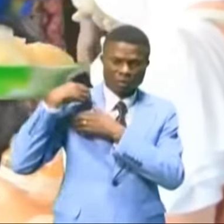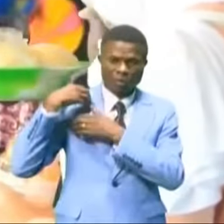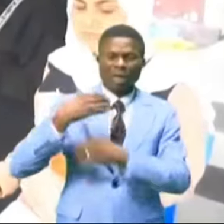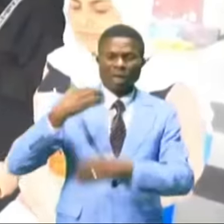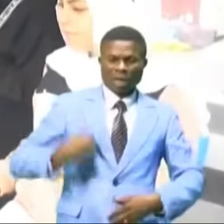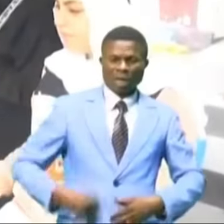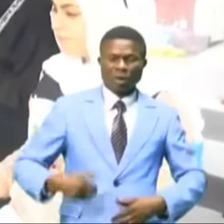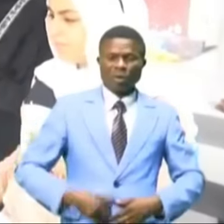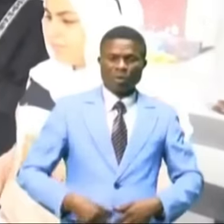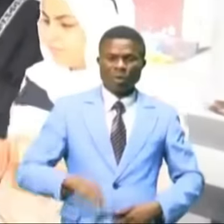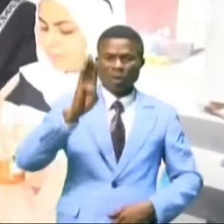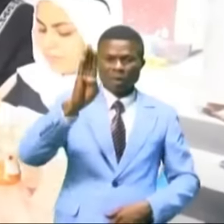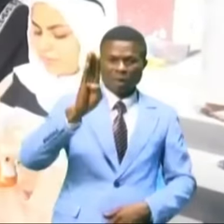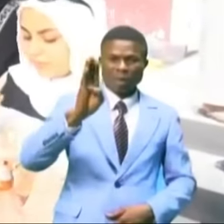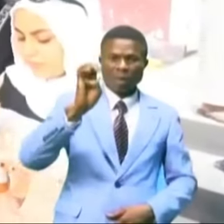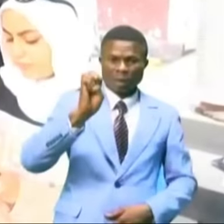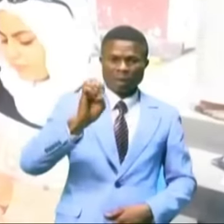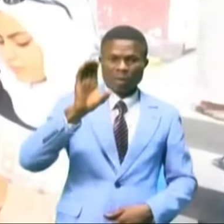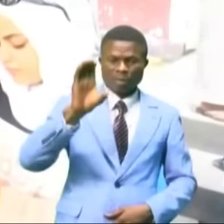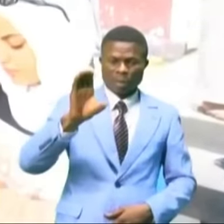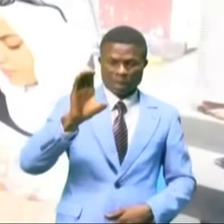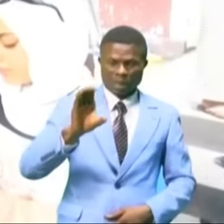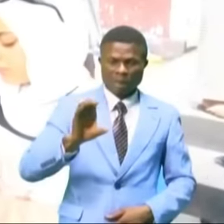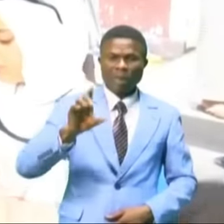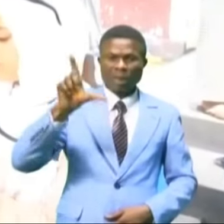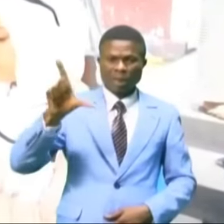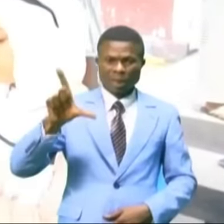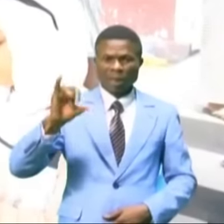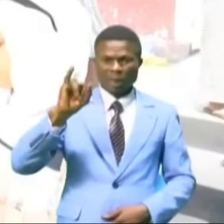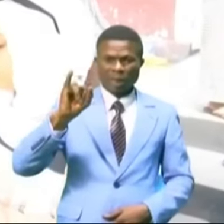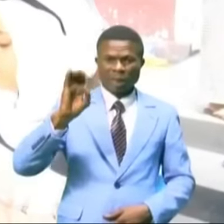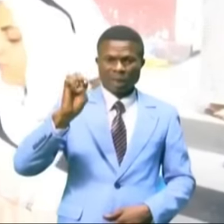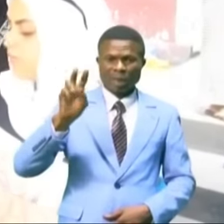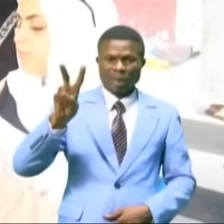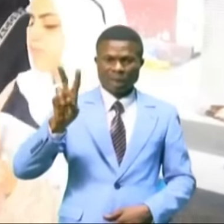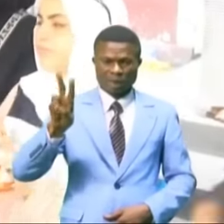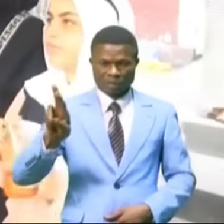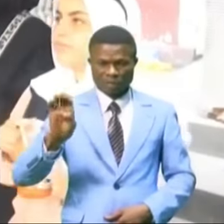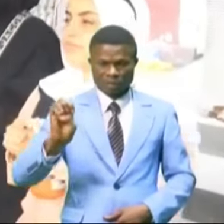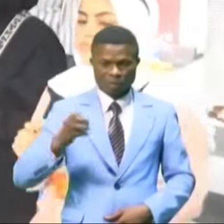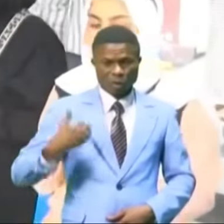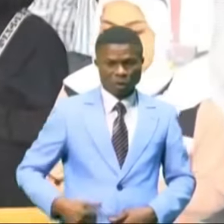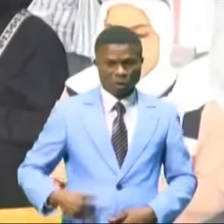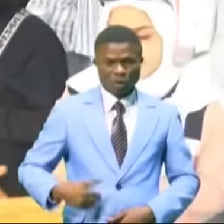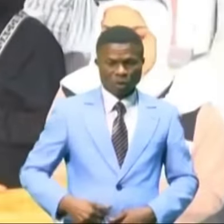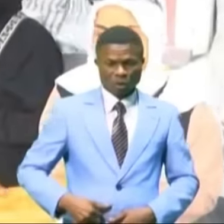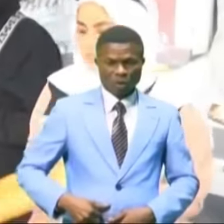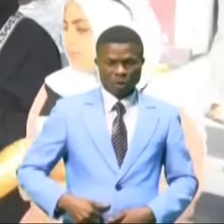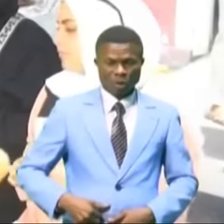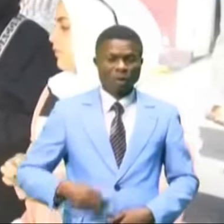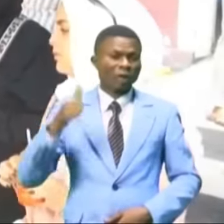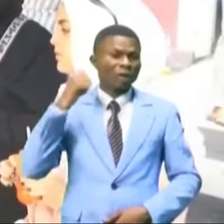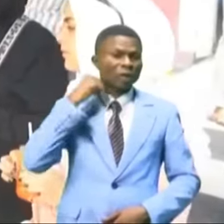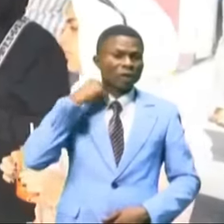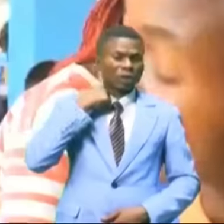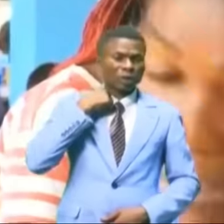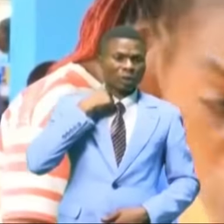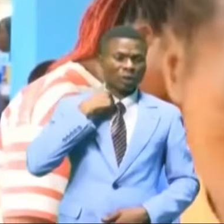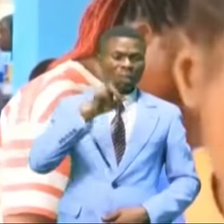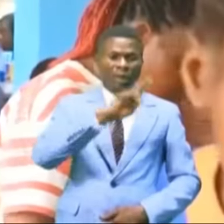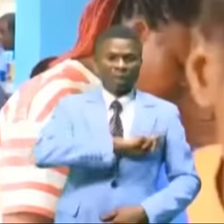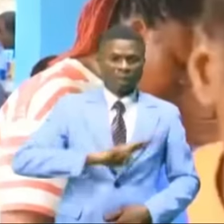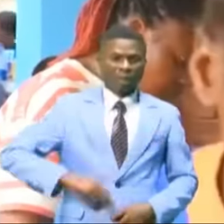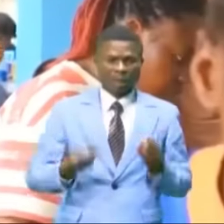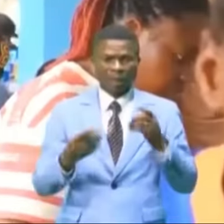et palatine, appelées autrement bec de lièvre. Ces opérations ont été faites par les médecins de la RDC,